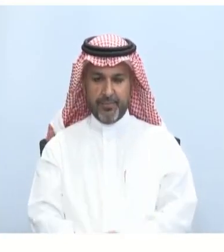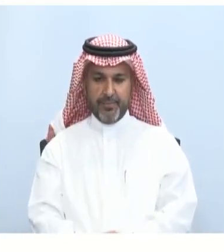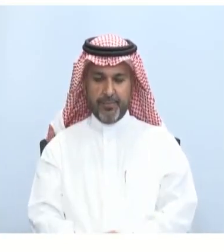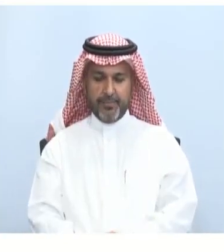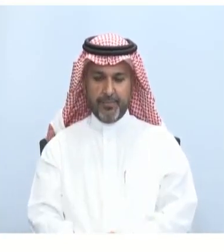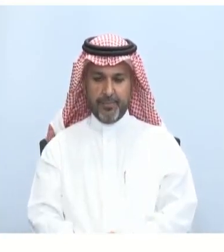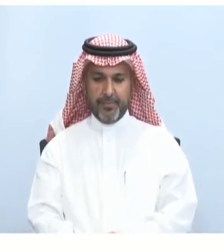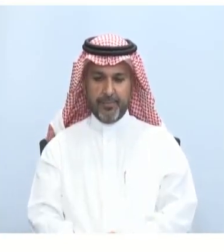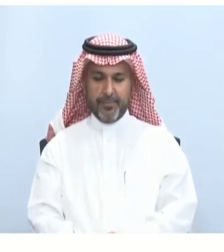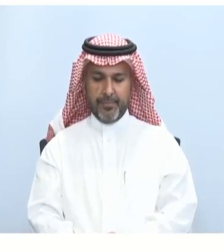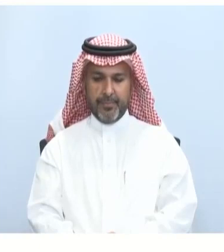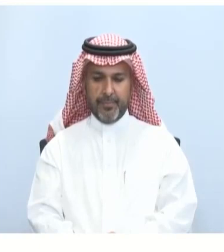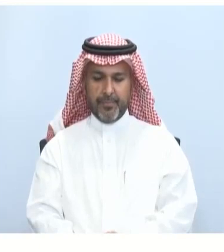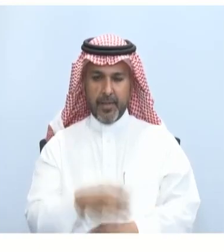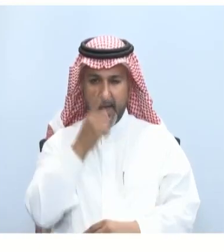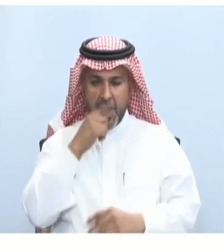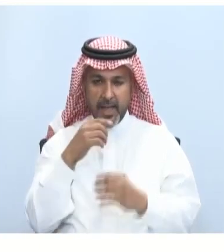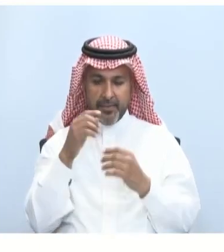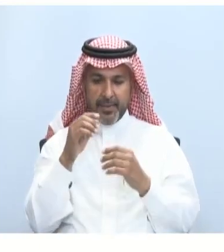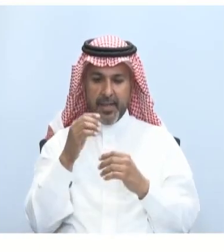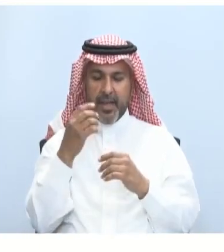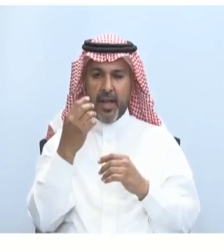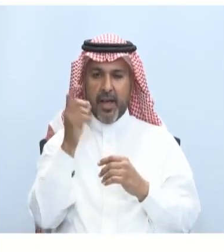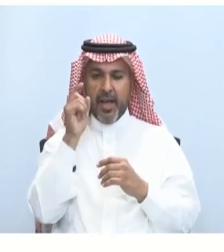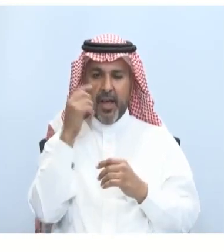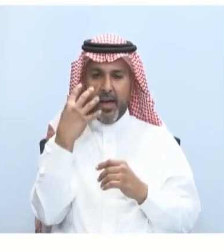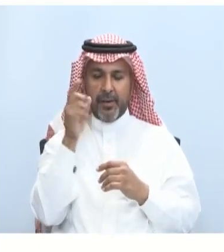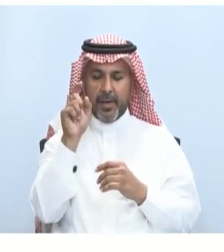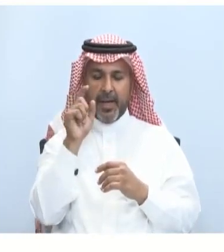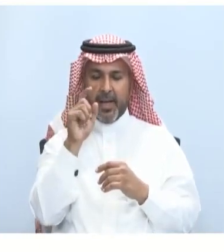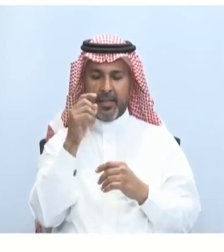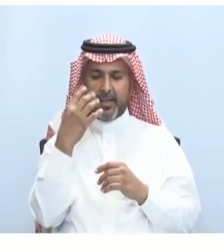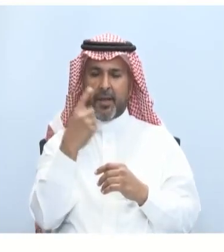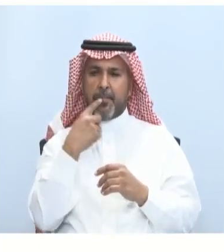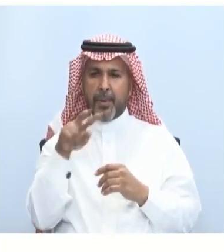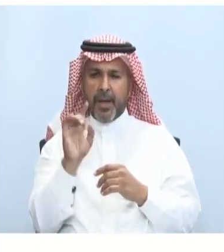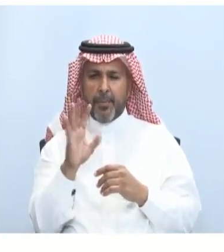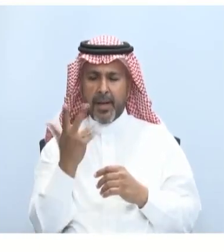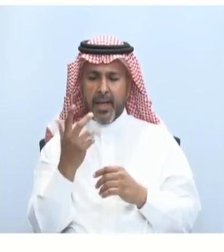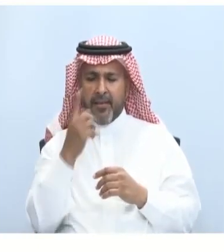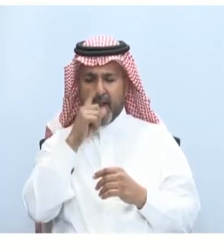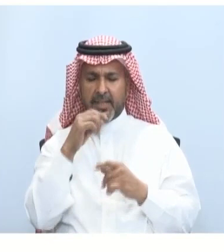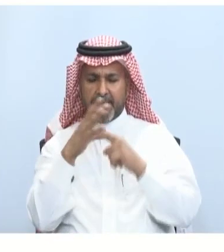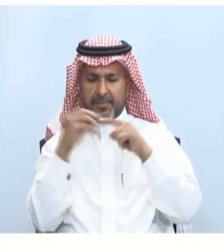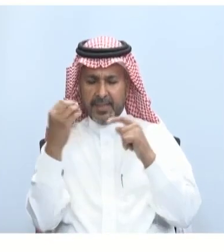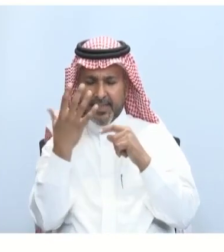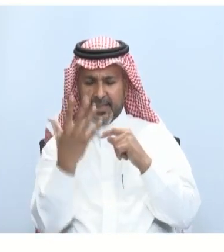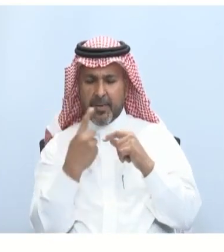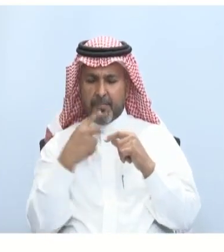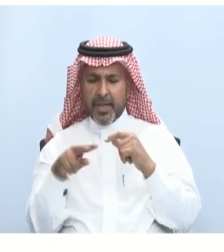اليوم راح نكمل ونوجد حلها اللي هي زي ما قلنا فيه مجموعه الاعداد التخيليه